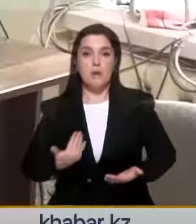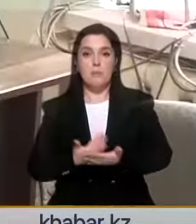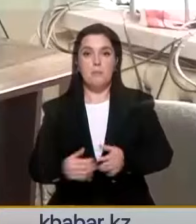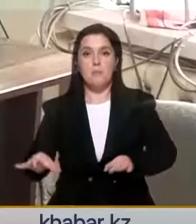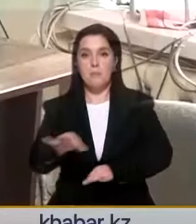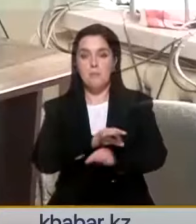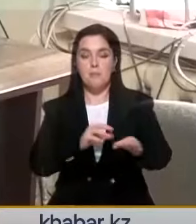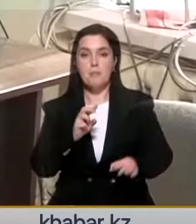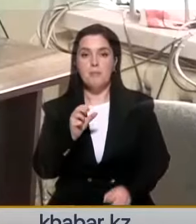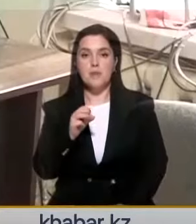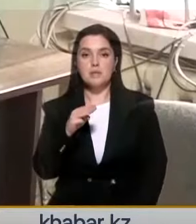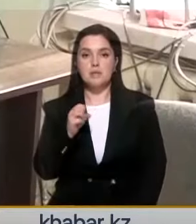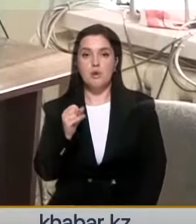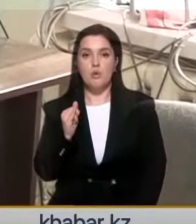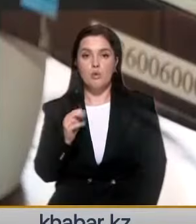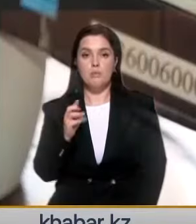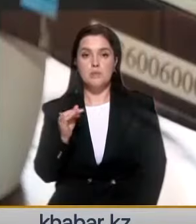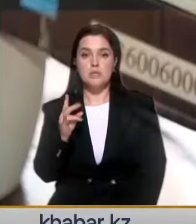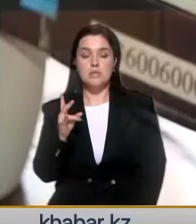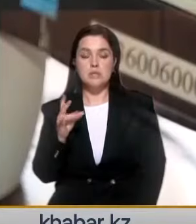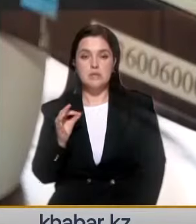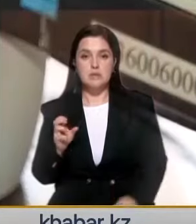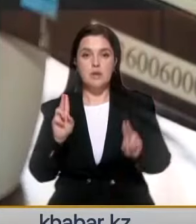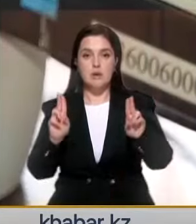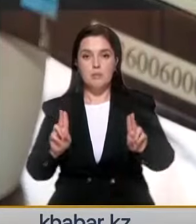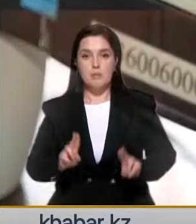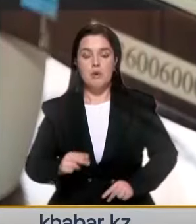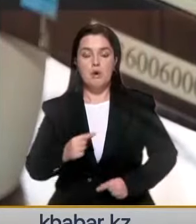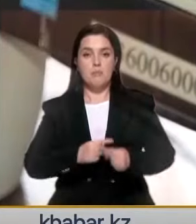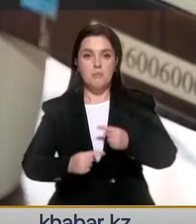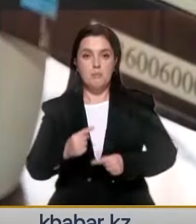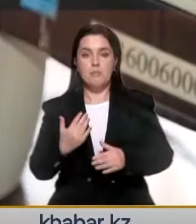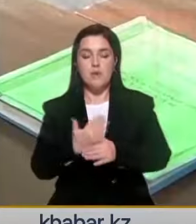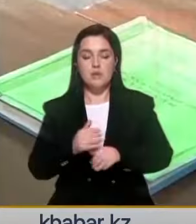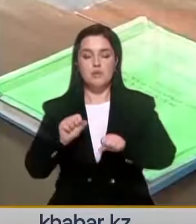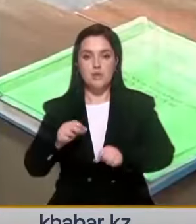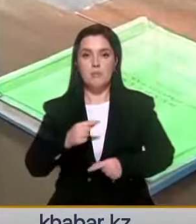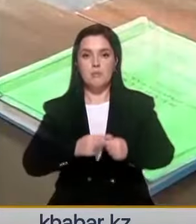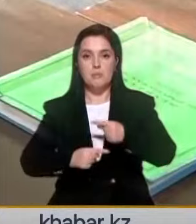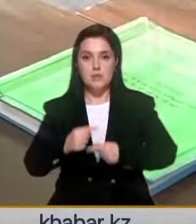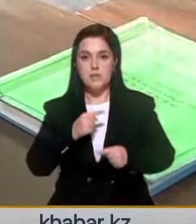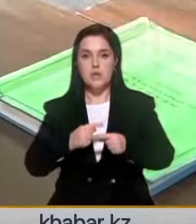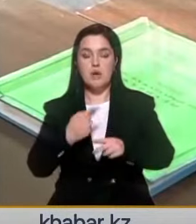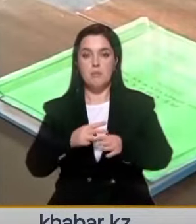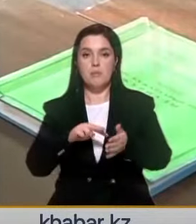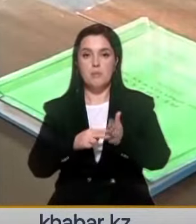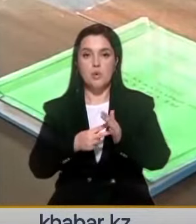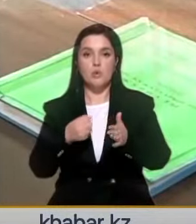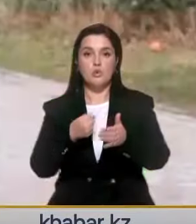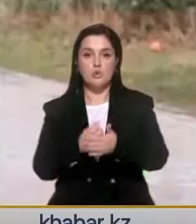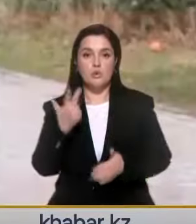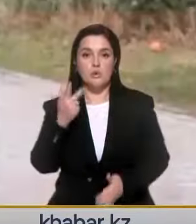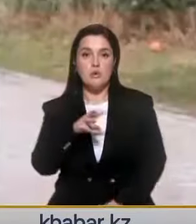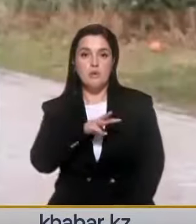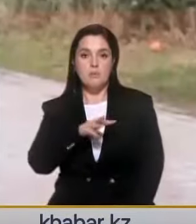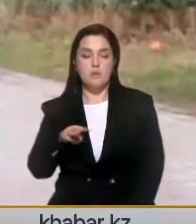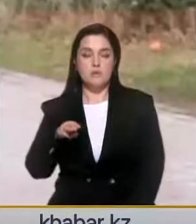бастау бизнес обучает основам предпринимательства и помогает защитить бизнес-планы для получения грантов до 3 млн